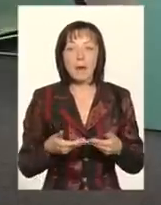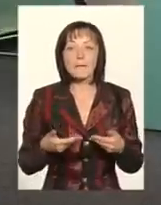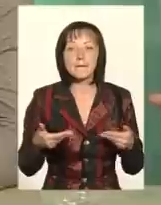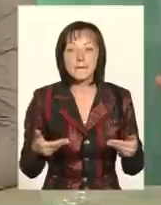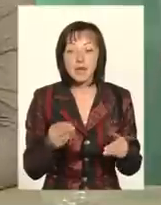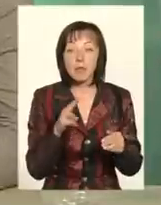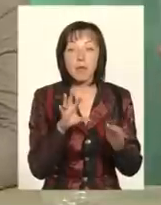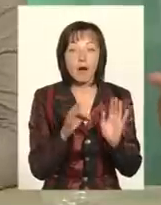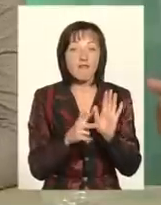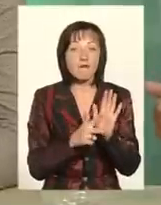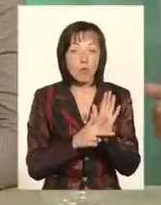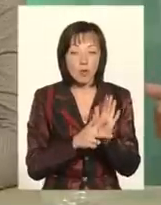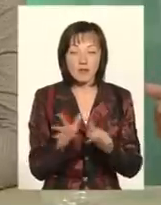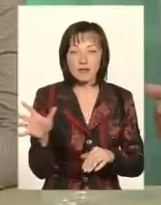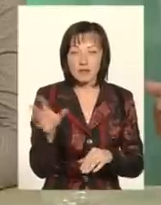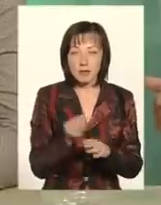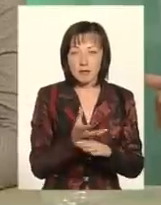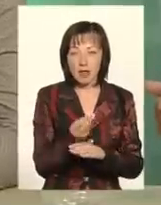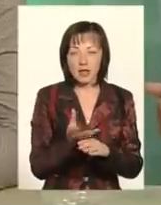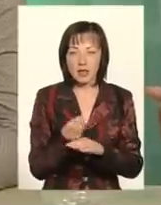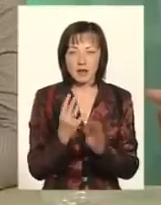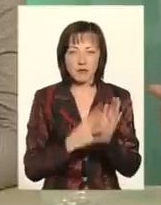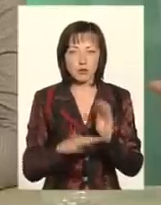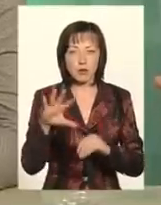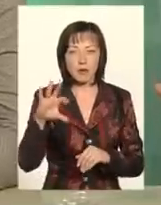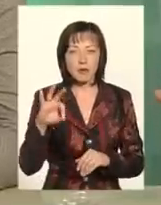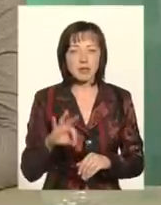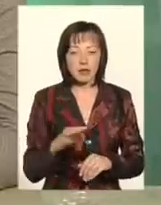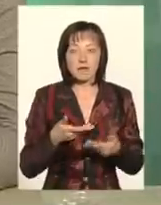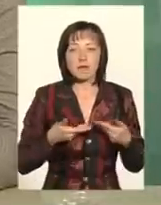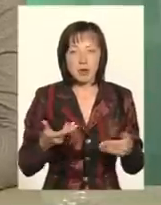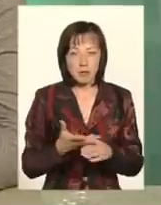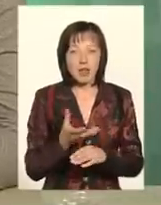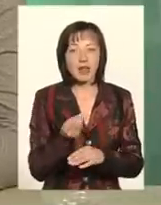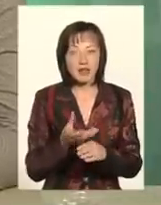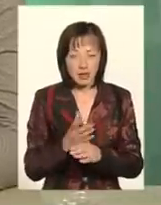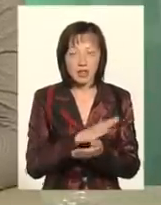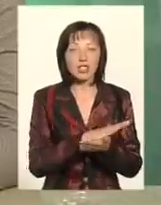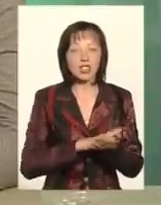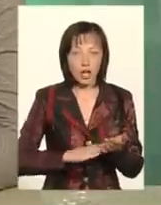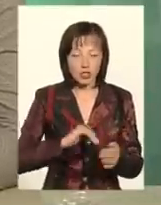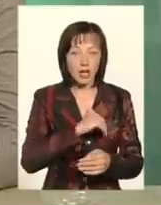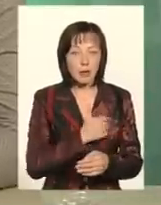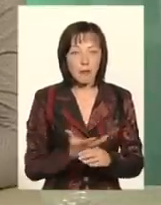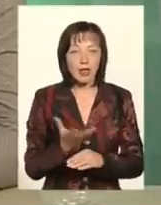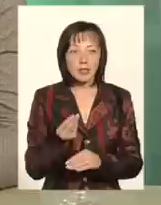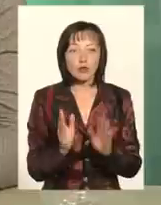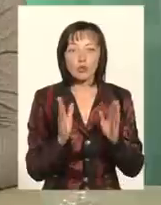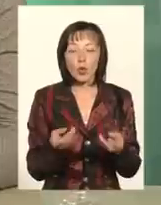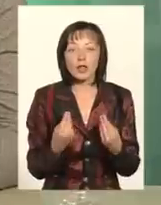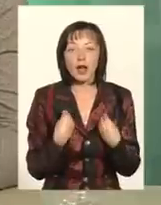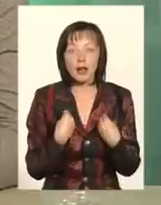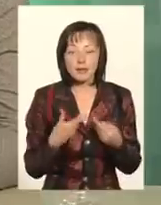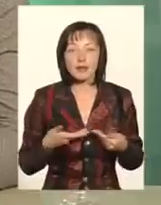пово мы почти все платили где-то 95% мы платили и мы и дальше хотим платить только дайте